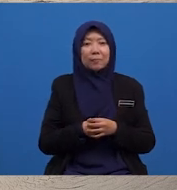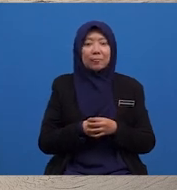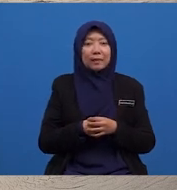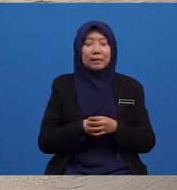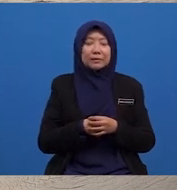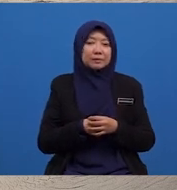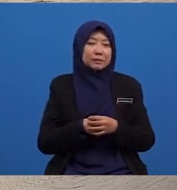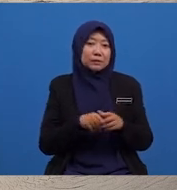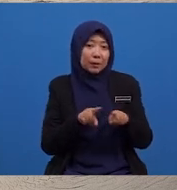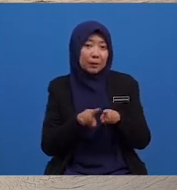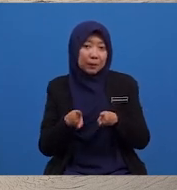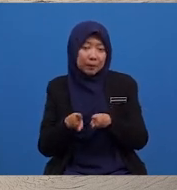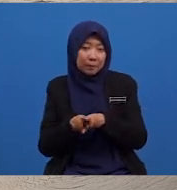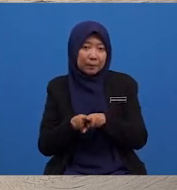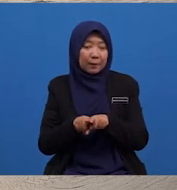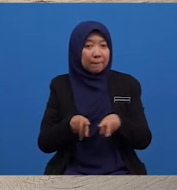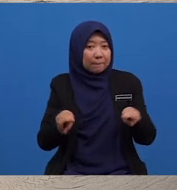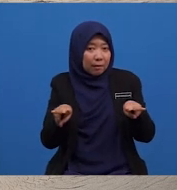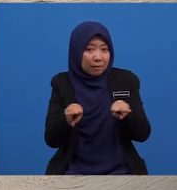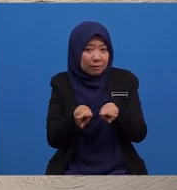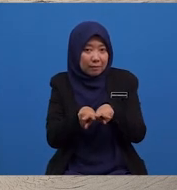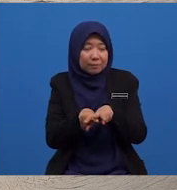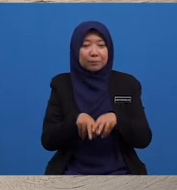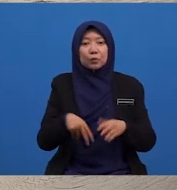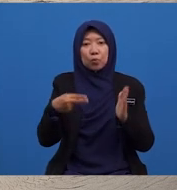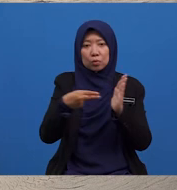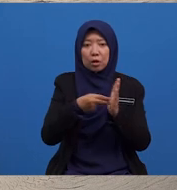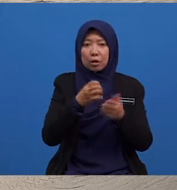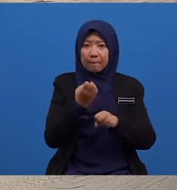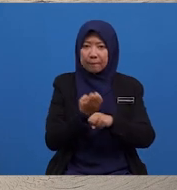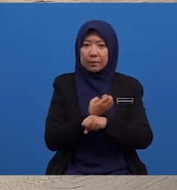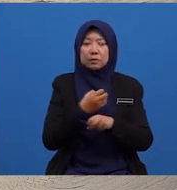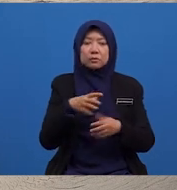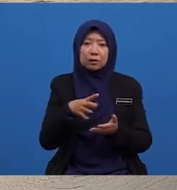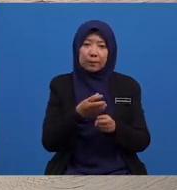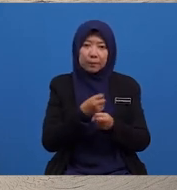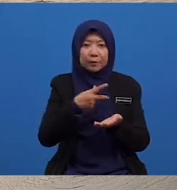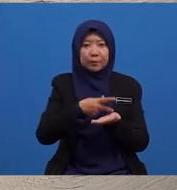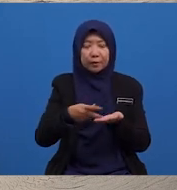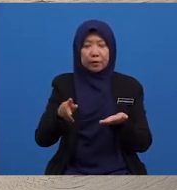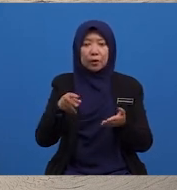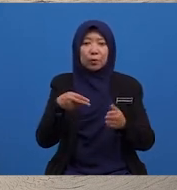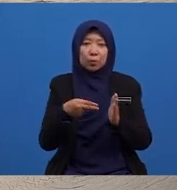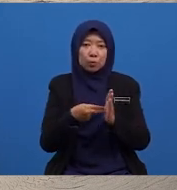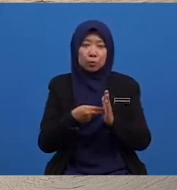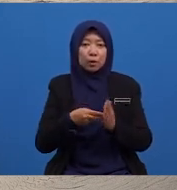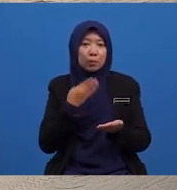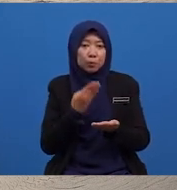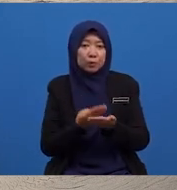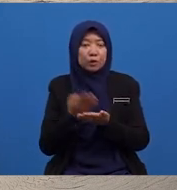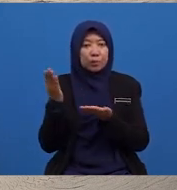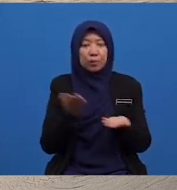sama padan. 2. Hutang emas dapat dibayar, hutang budi dibawa mati.